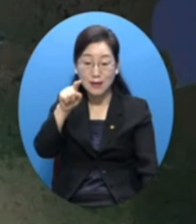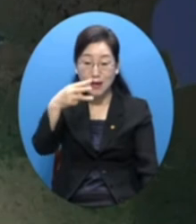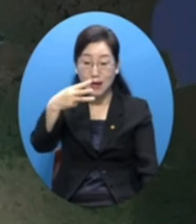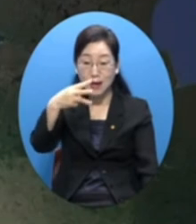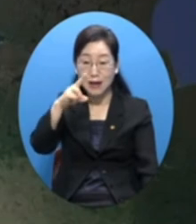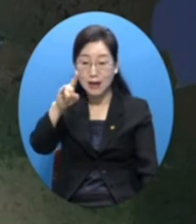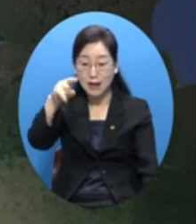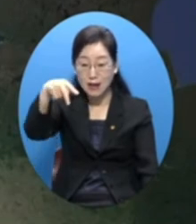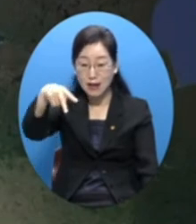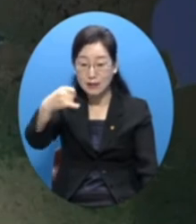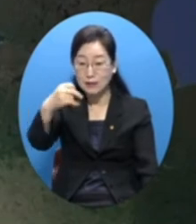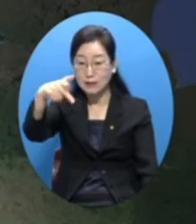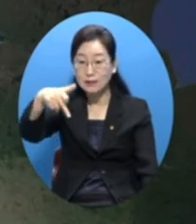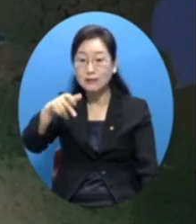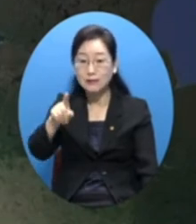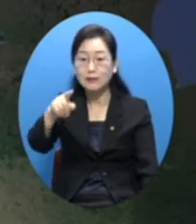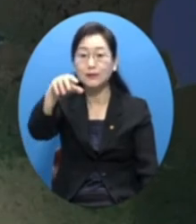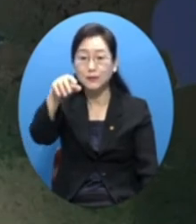참